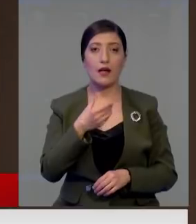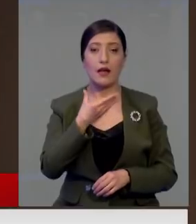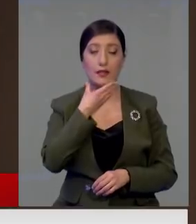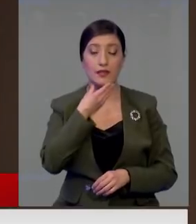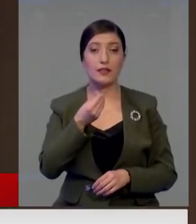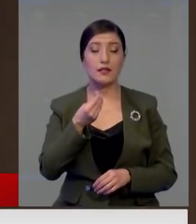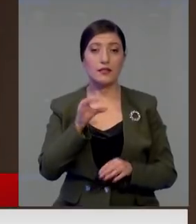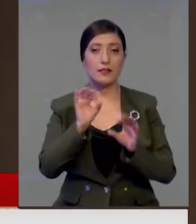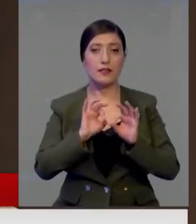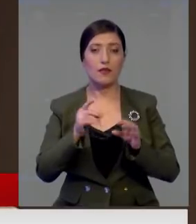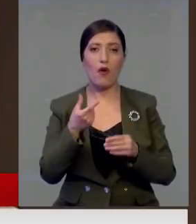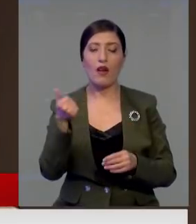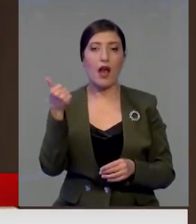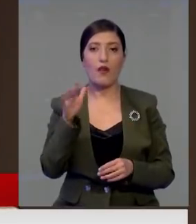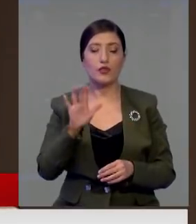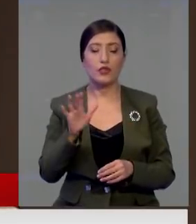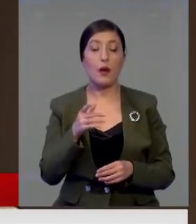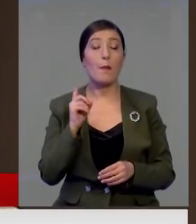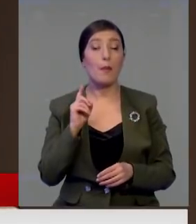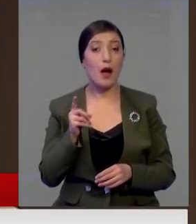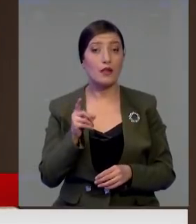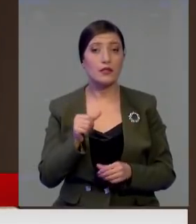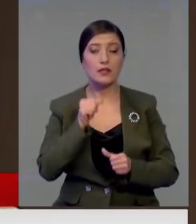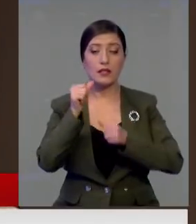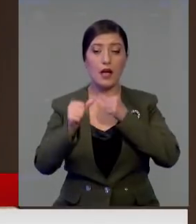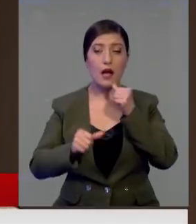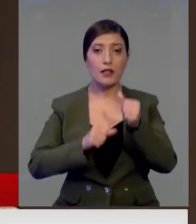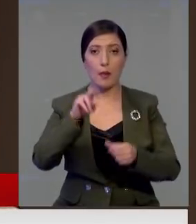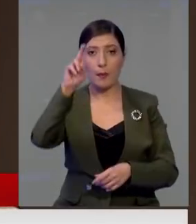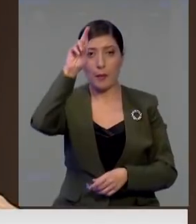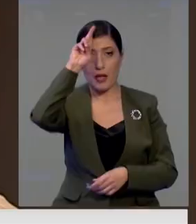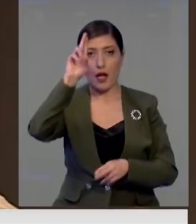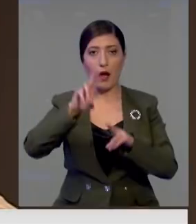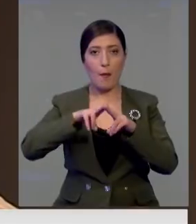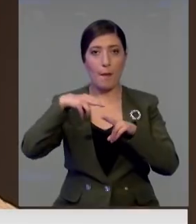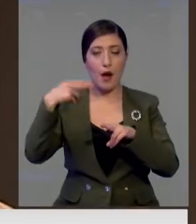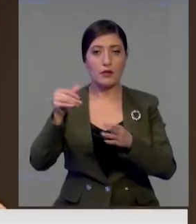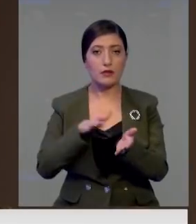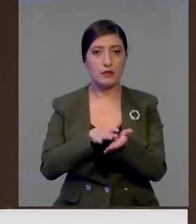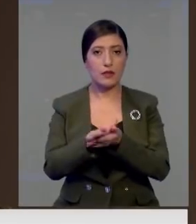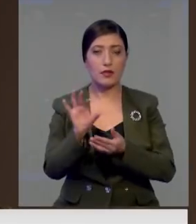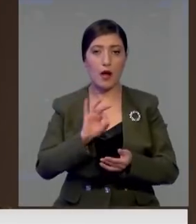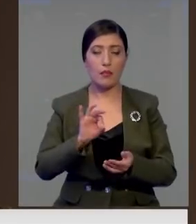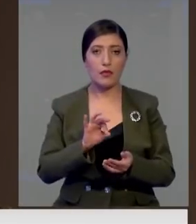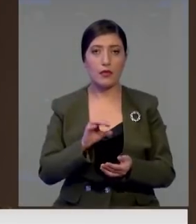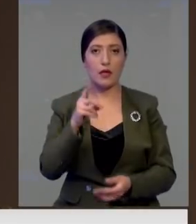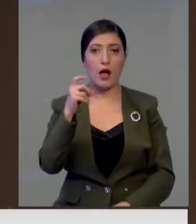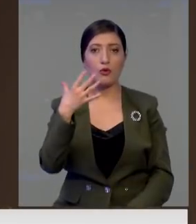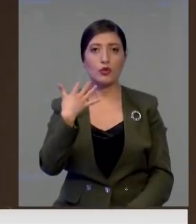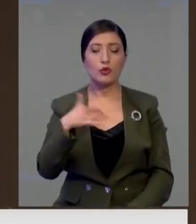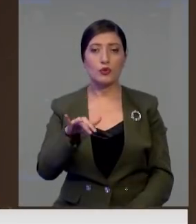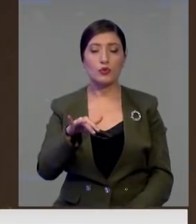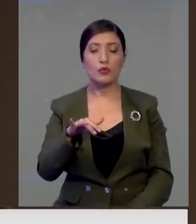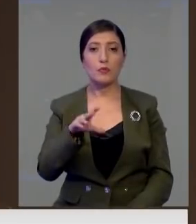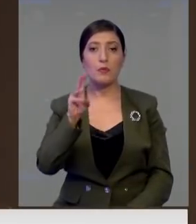բայց մենք տարեկանց արտաքին պարտքի, պետական պարտքի սպասարկման համար ծախսում ենք, եթե չեմ սխալվում, 180 միլիարդ